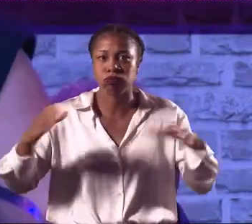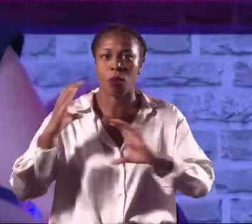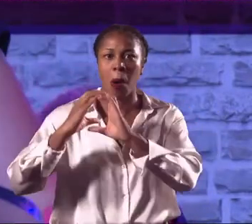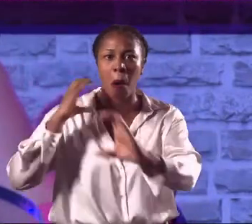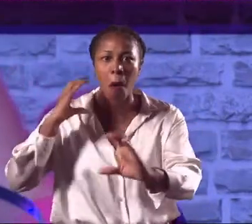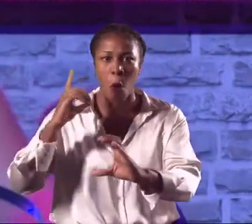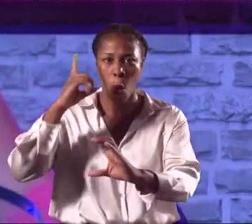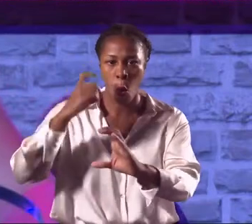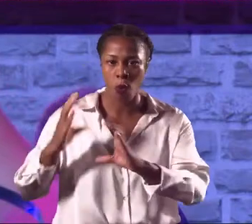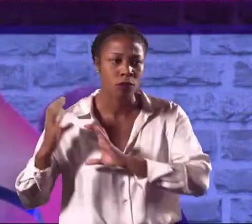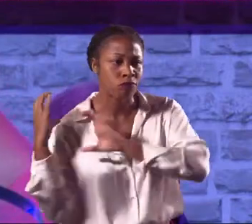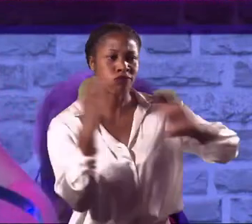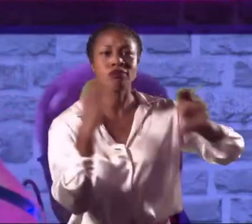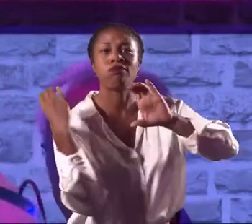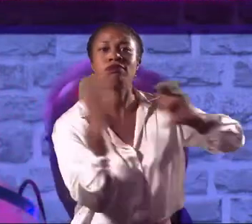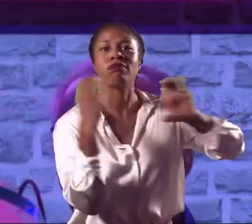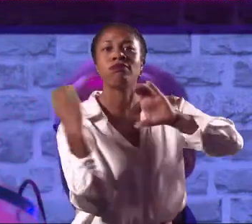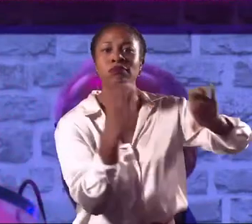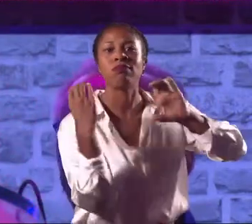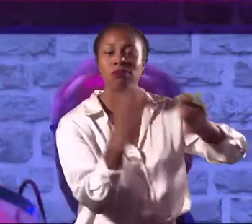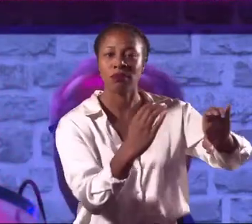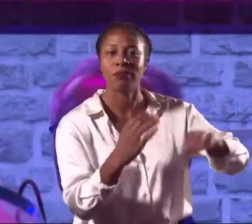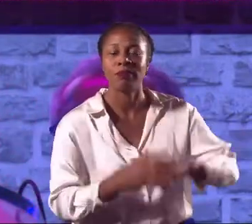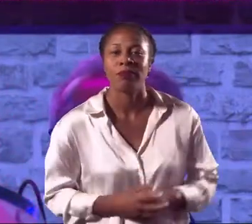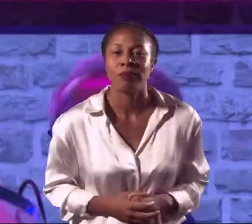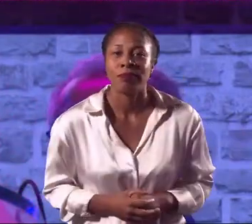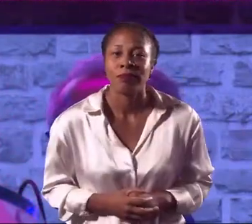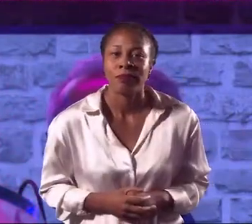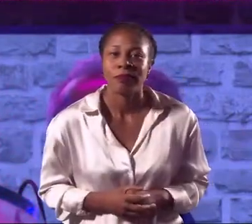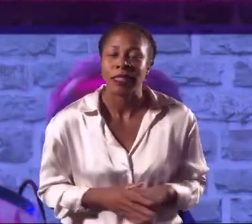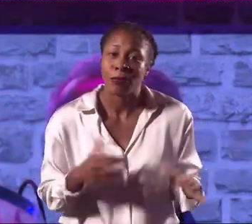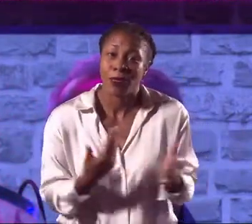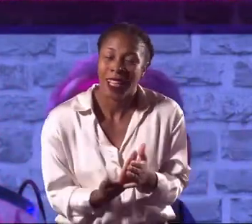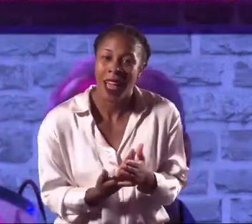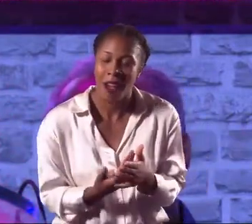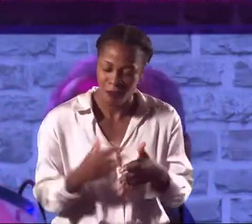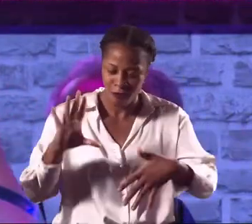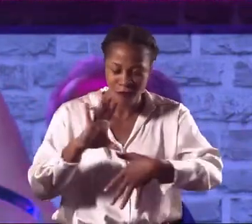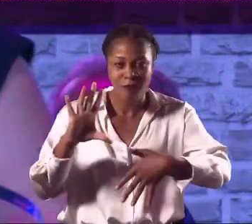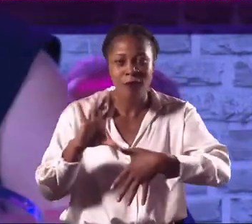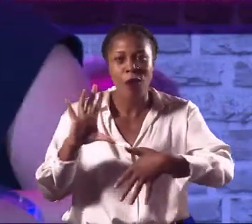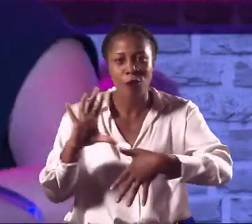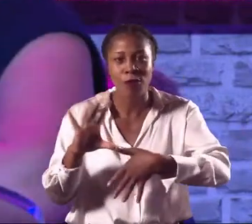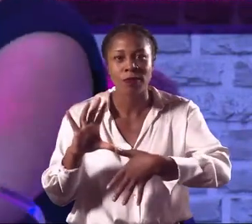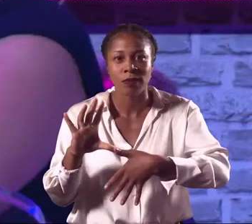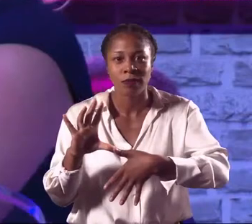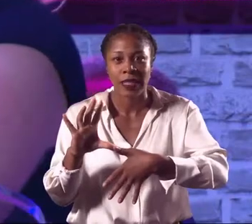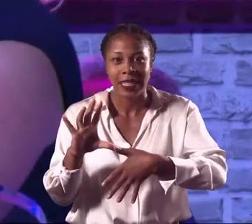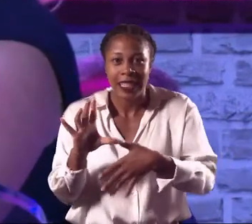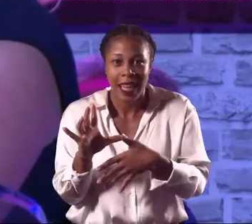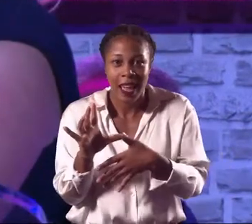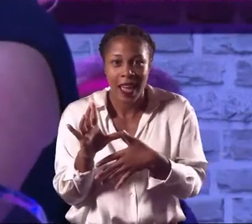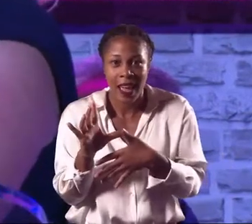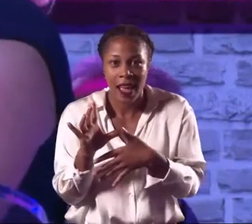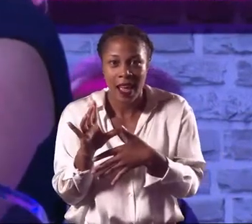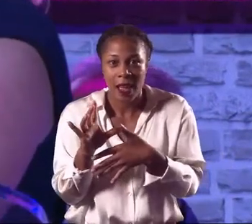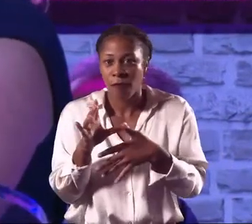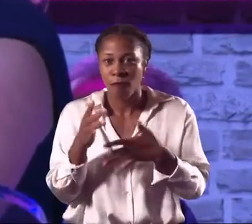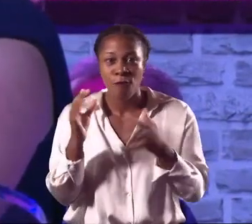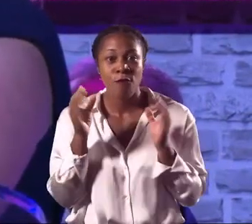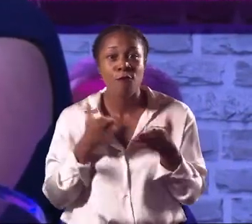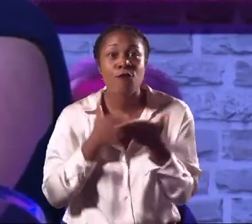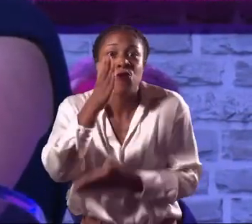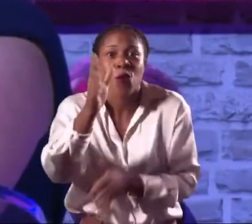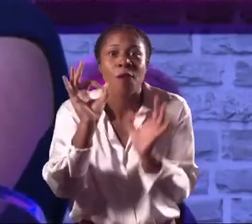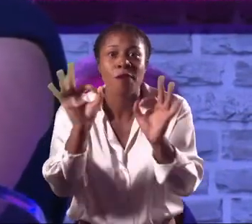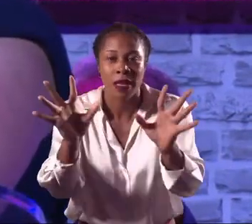camions-citernes. Alors, c'est pour ça que je vous dis que la Guadeloupe est à la pointe du futur. Parce que ici,